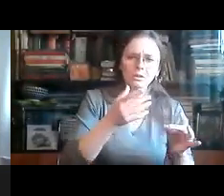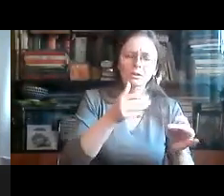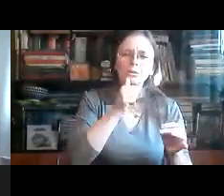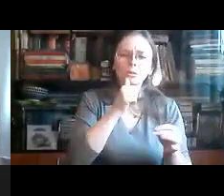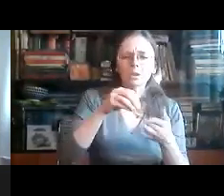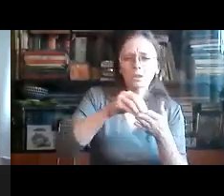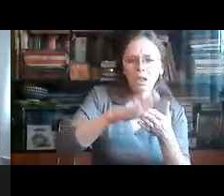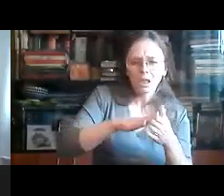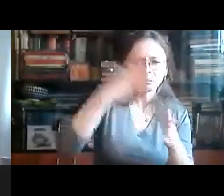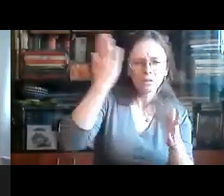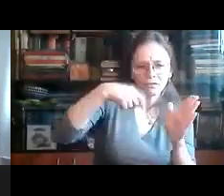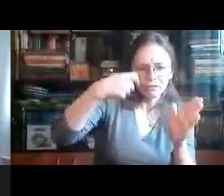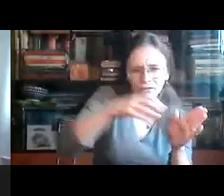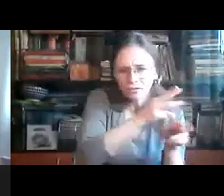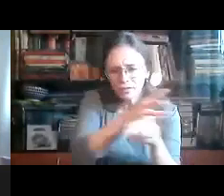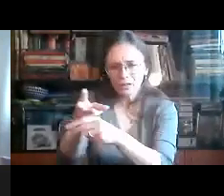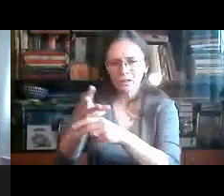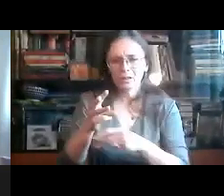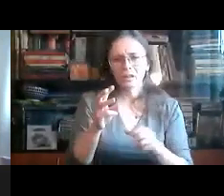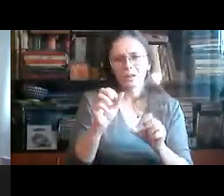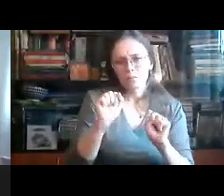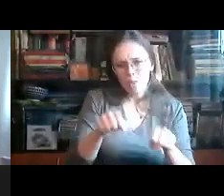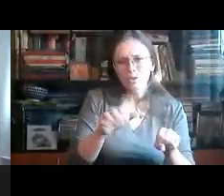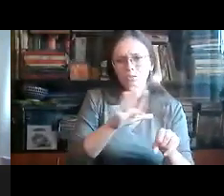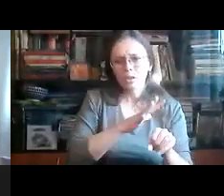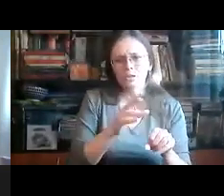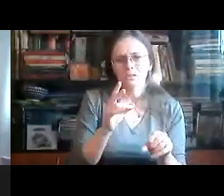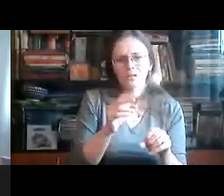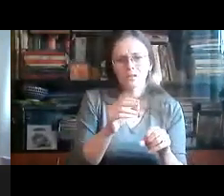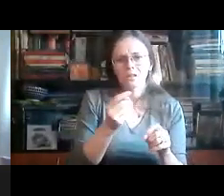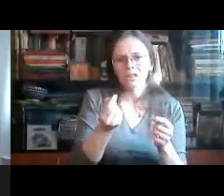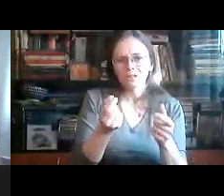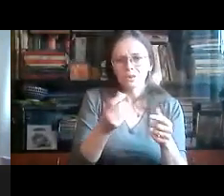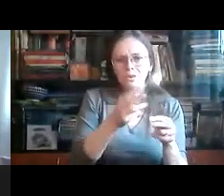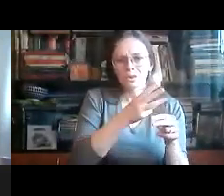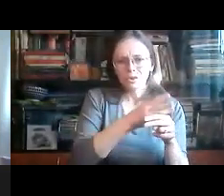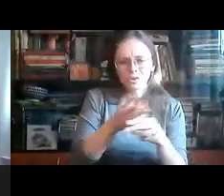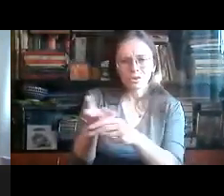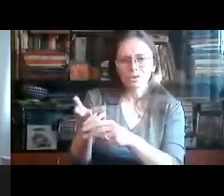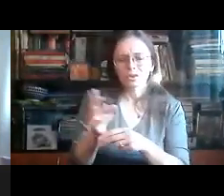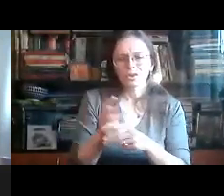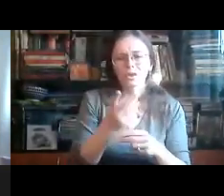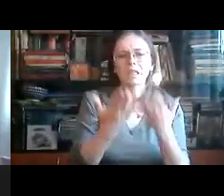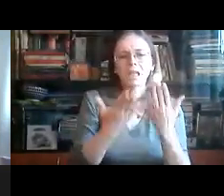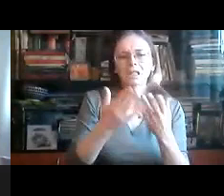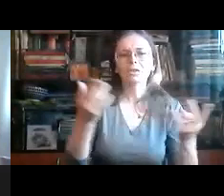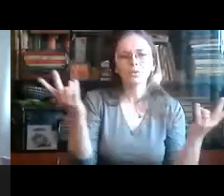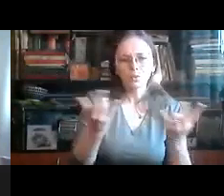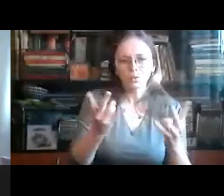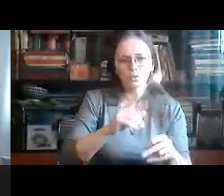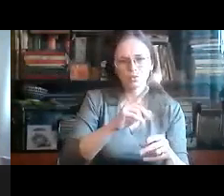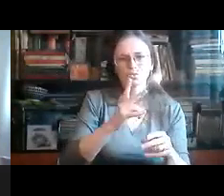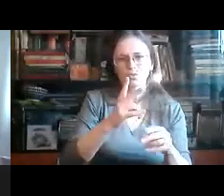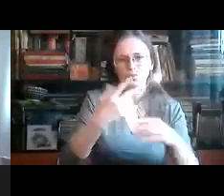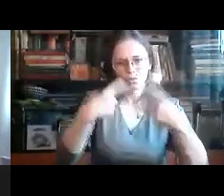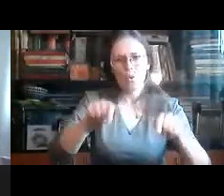но я считаю, что, мое мнение, что немножко другие формы. Тогда надо переходить, как бы, искать, заниматься тем же, чем я занимался.